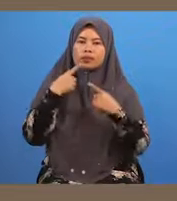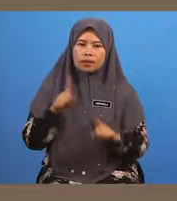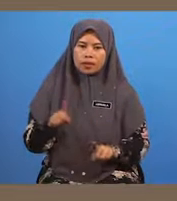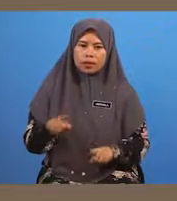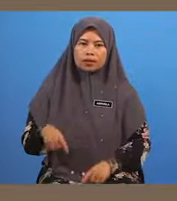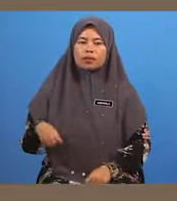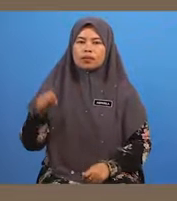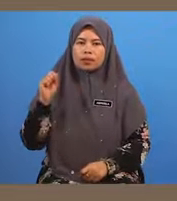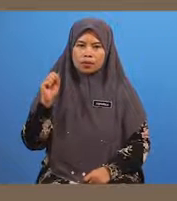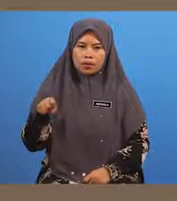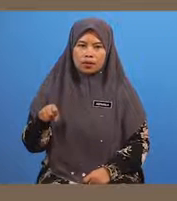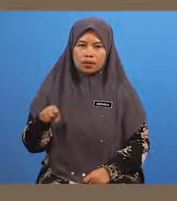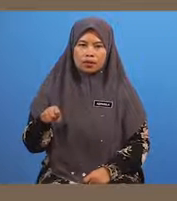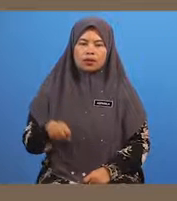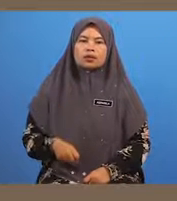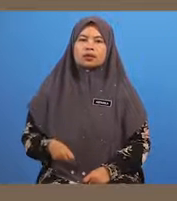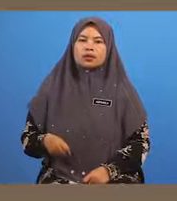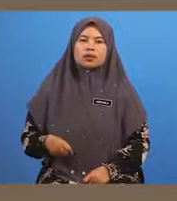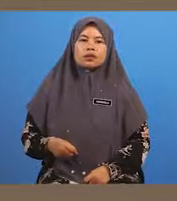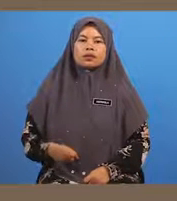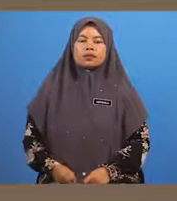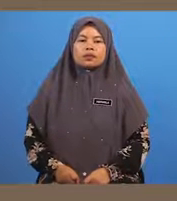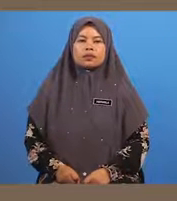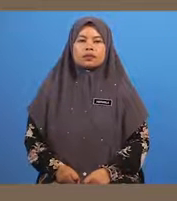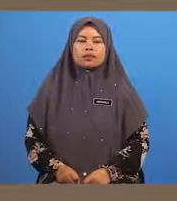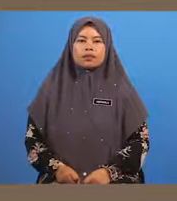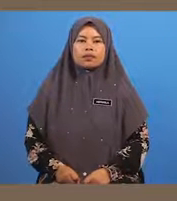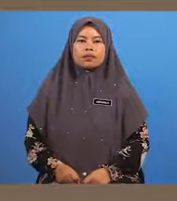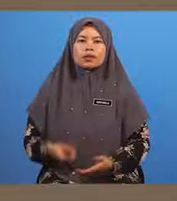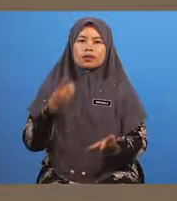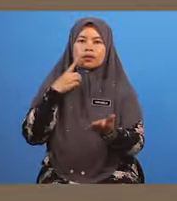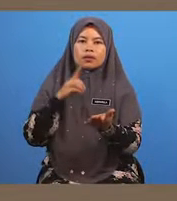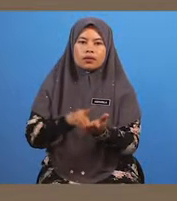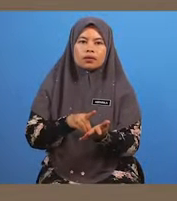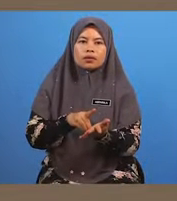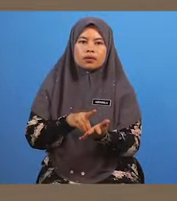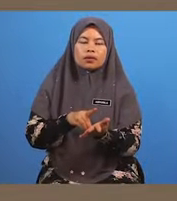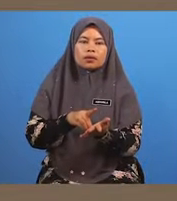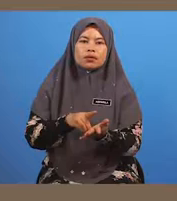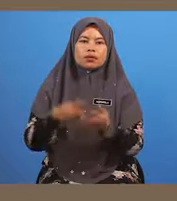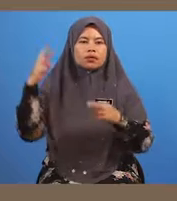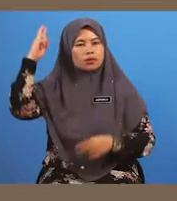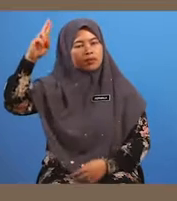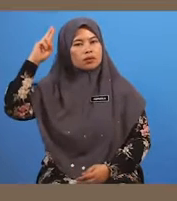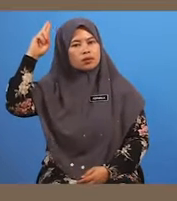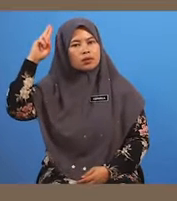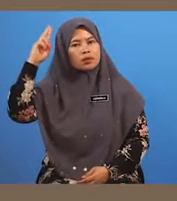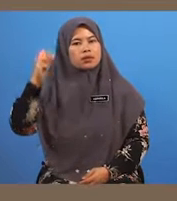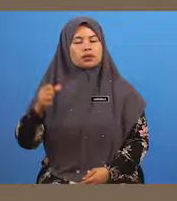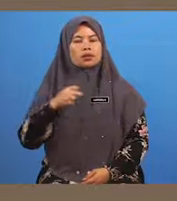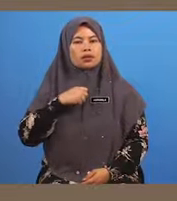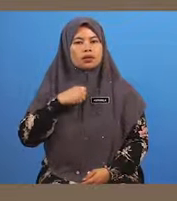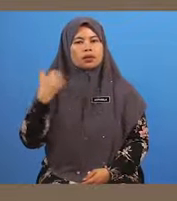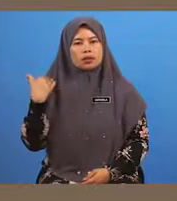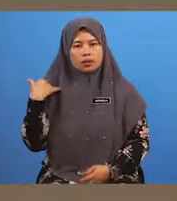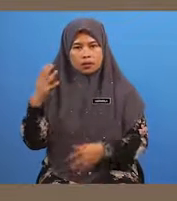dan membolehkan perbuatan mengambil anak angkat. Dalilnya, Rasulullah sallallahu alaihi wasallam sendiri ada mengambil